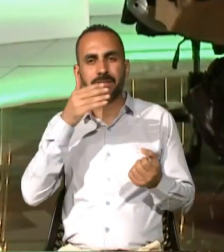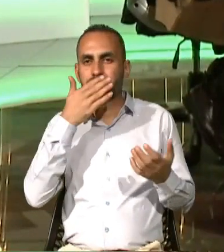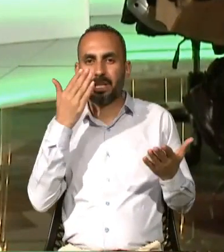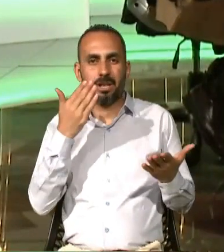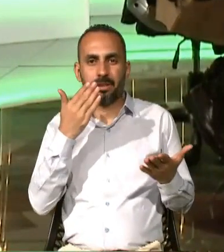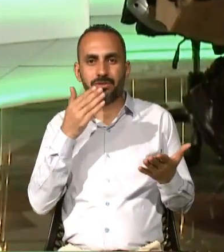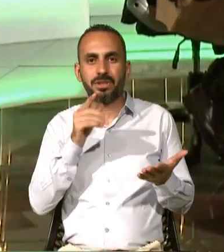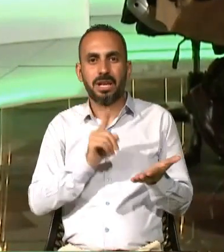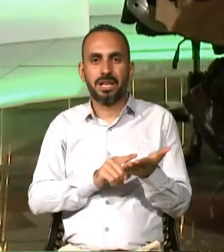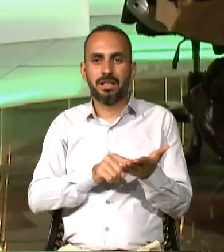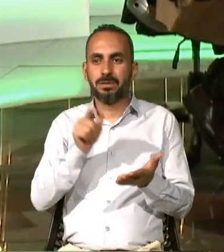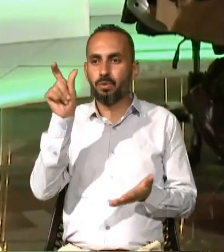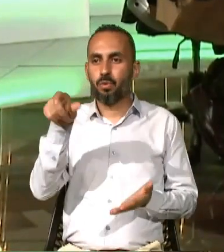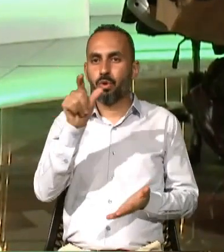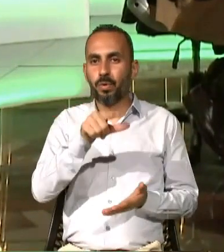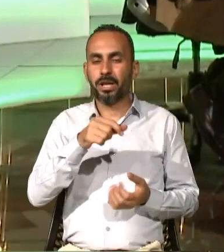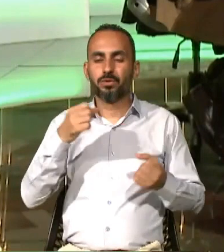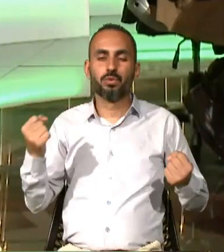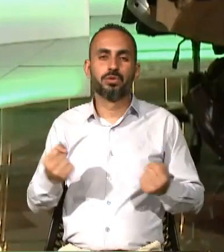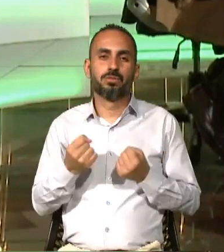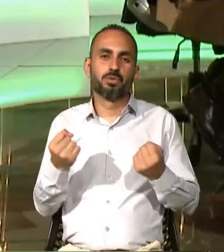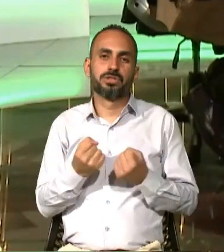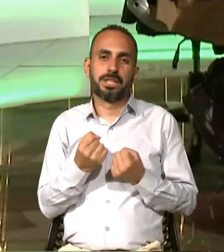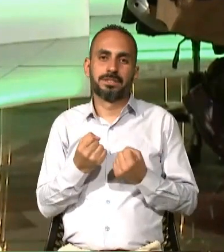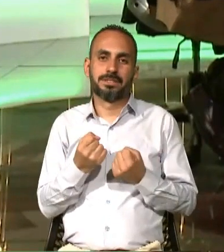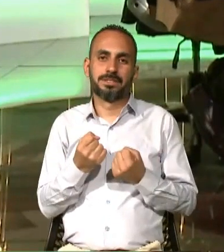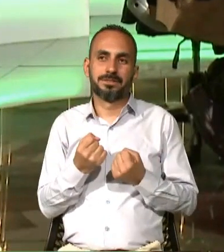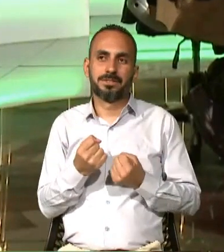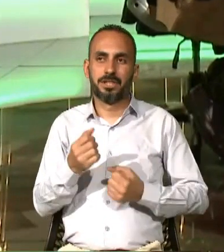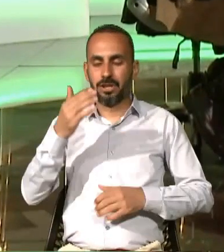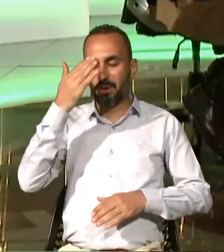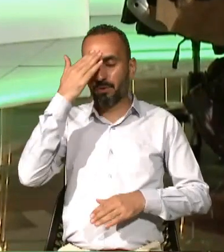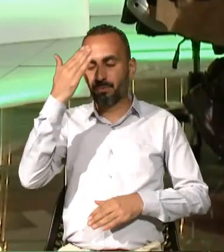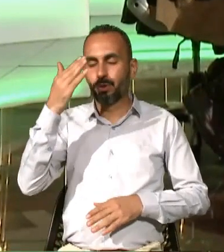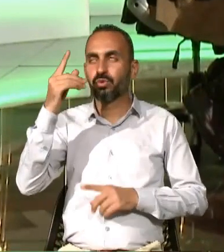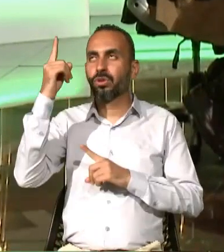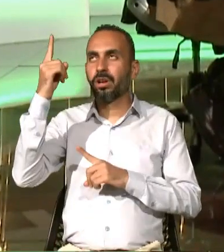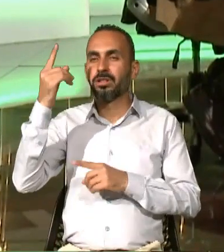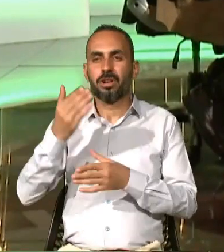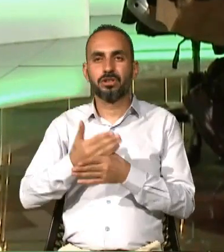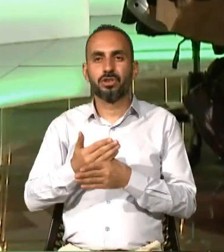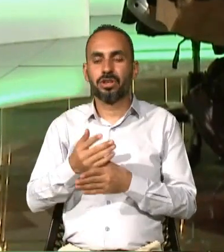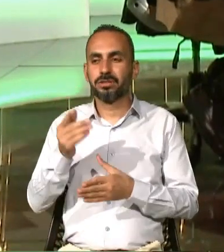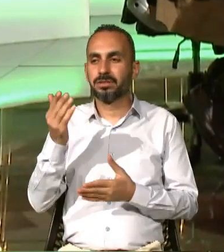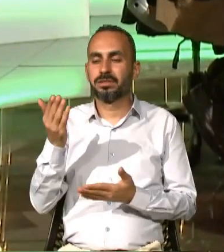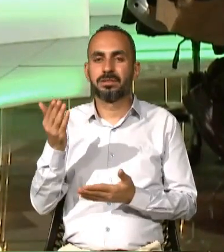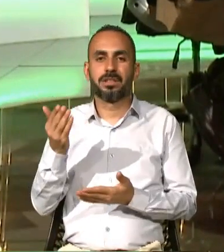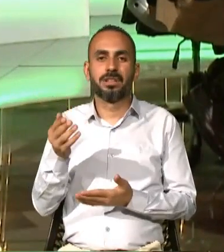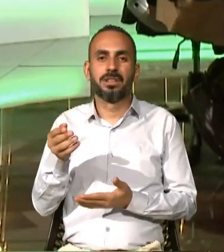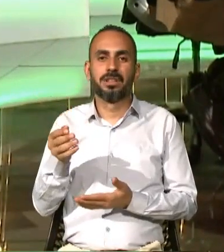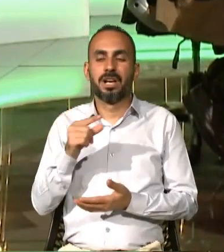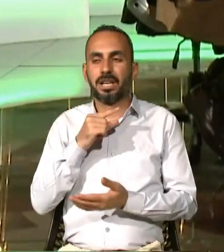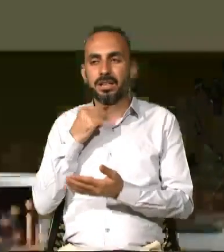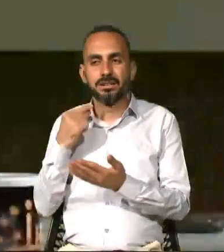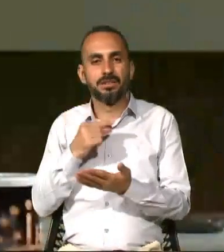ده وعشان جاب لك الجرجس الغالي المشجع لكل اخواته. الرب يبارك ويعمل معاك. شكرا يا ابونا على